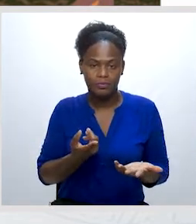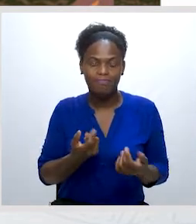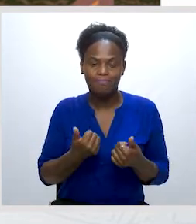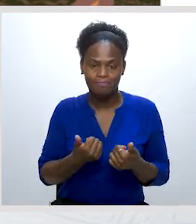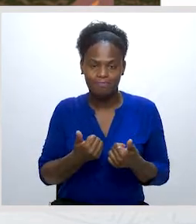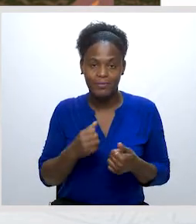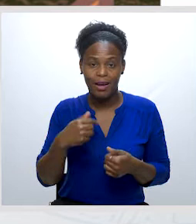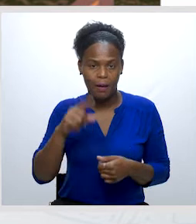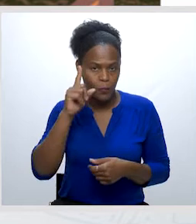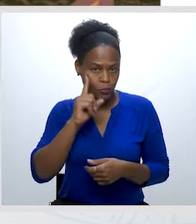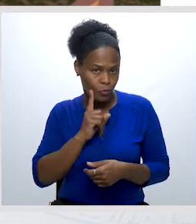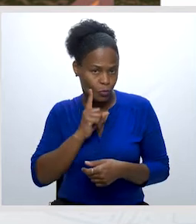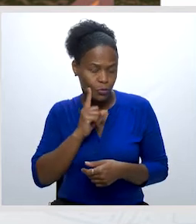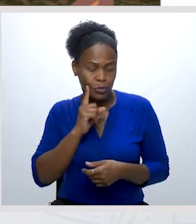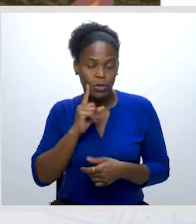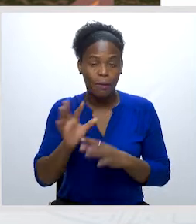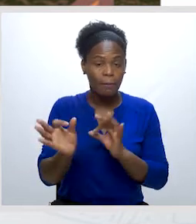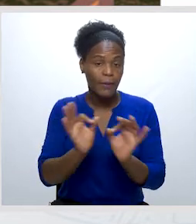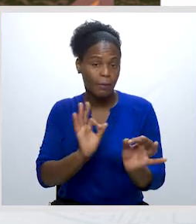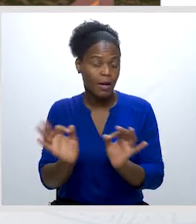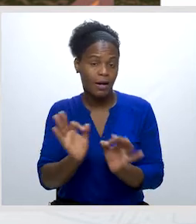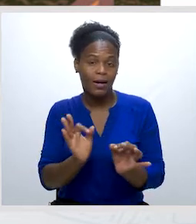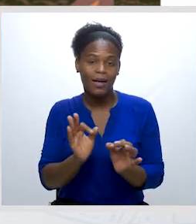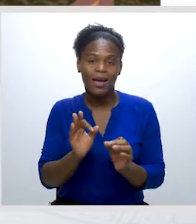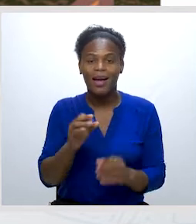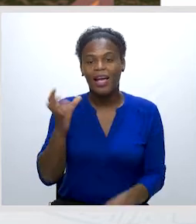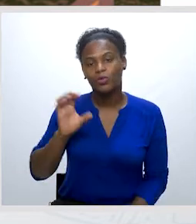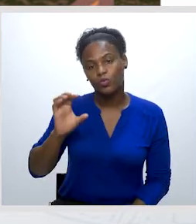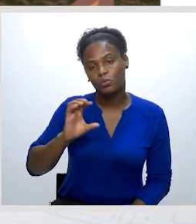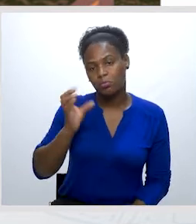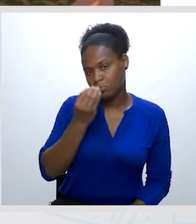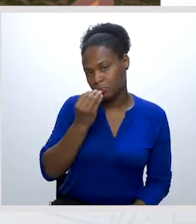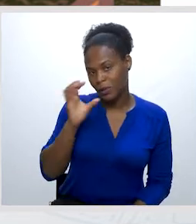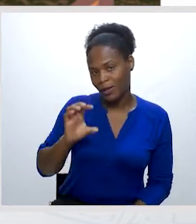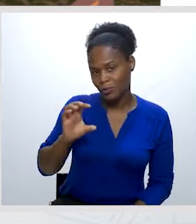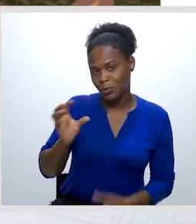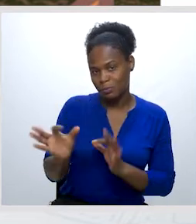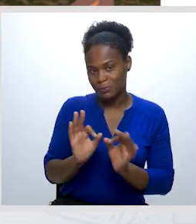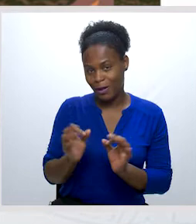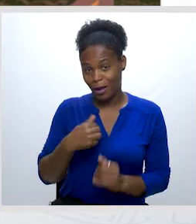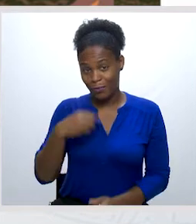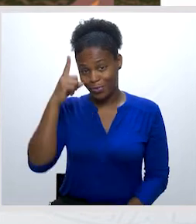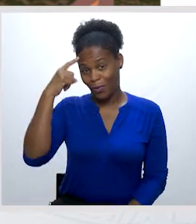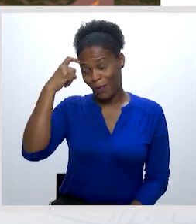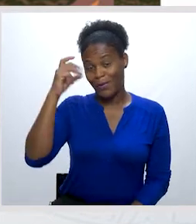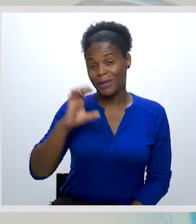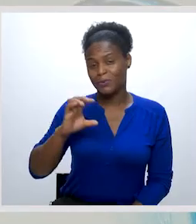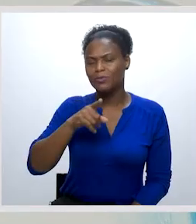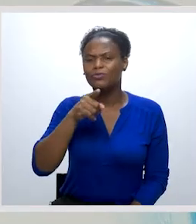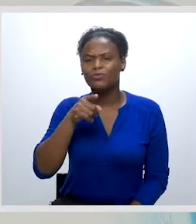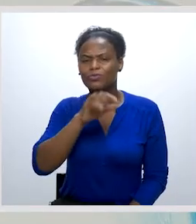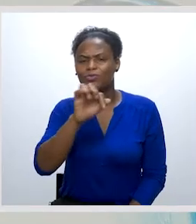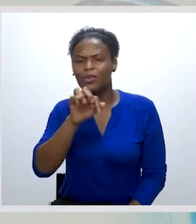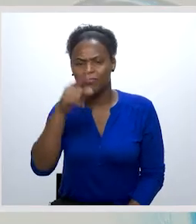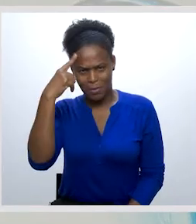Voilà, une dame qui prépare la ketchup. Moi, j'adore la ketchup. Et vous?